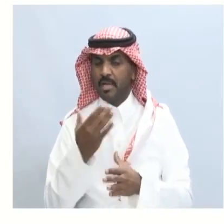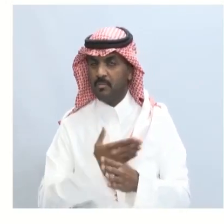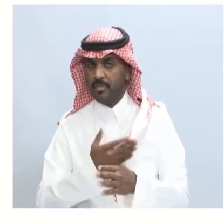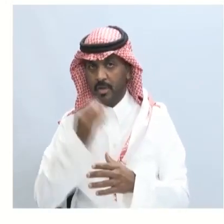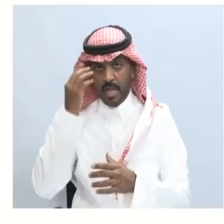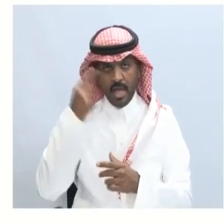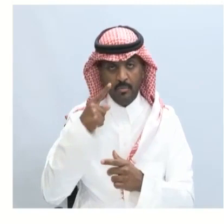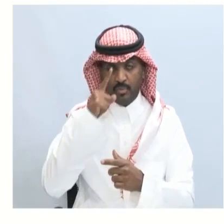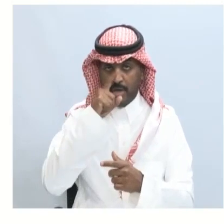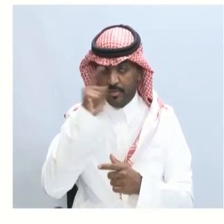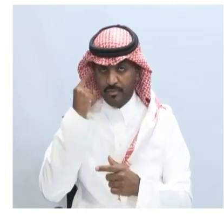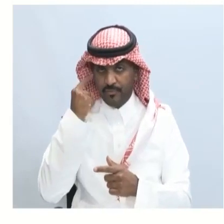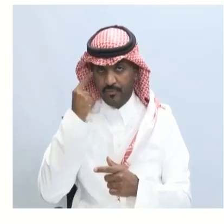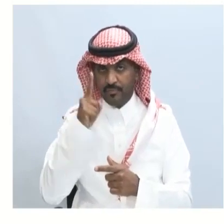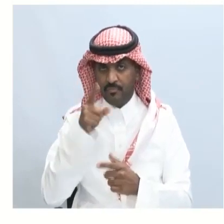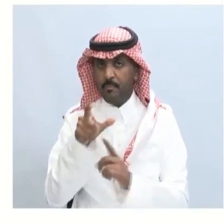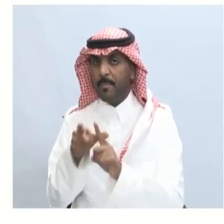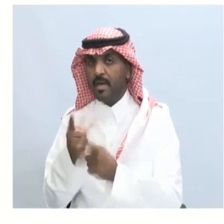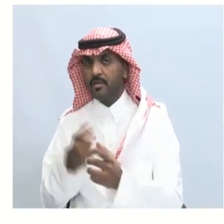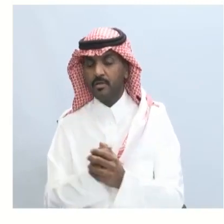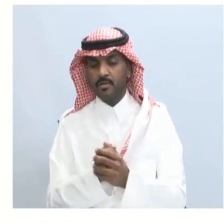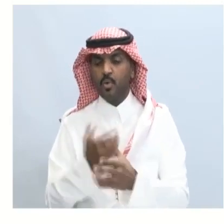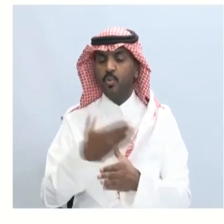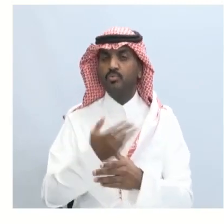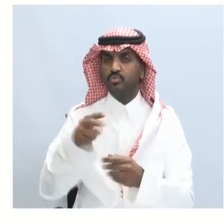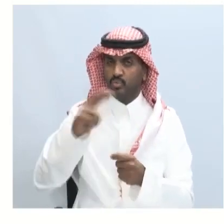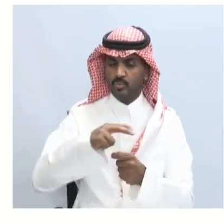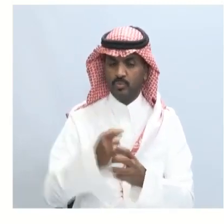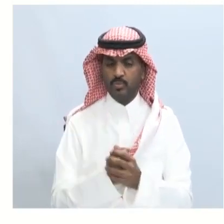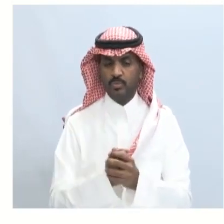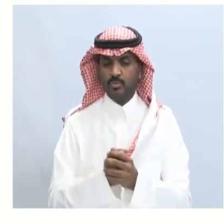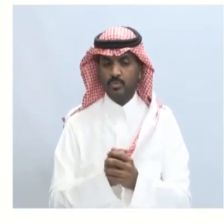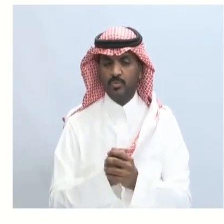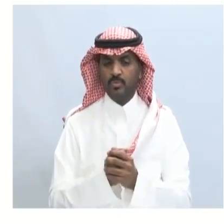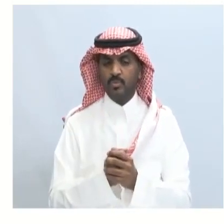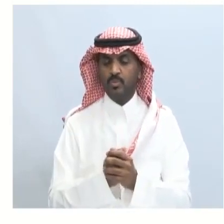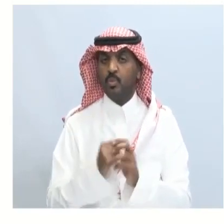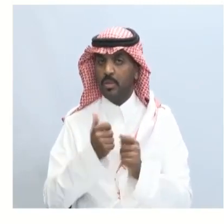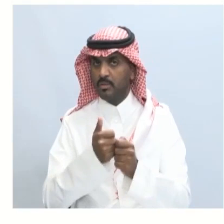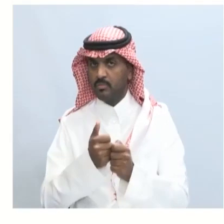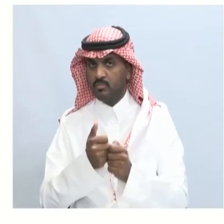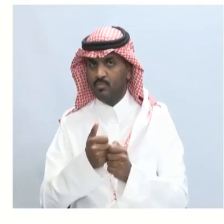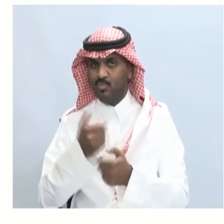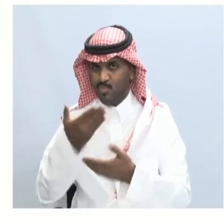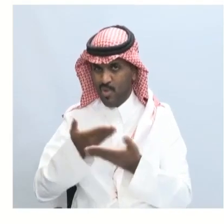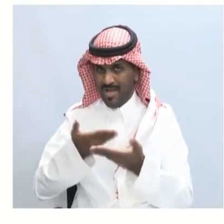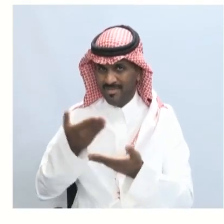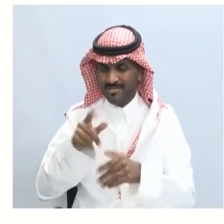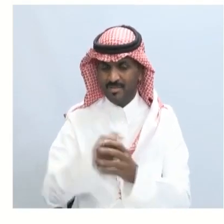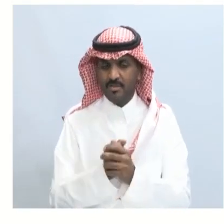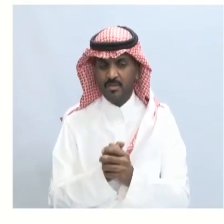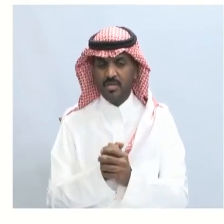نعرف مكان هذا الشخص السبب يعود الى يمكن مخاطبه الشخص بامور